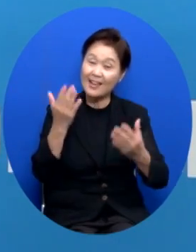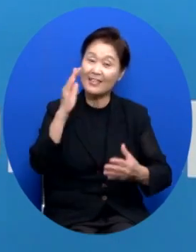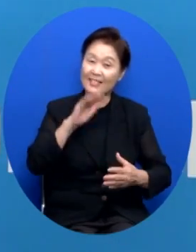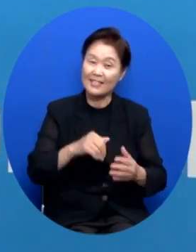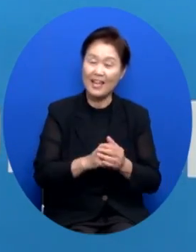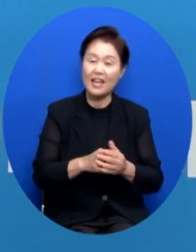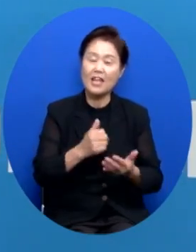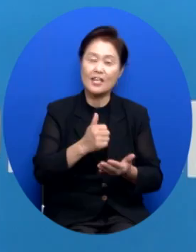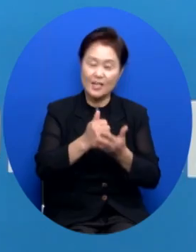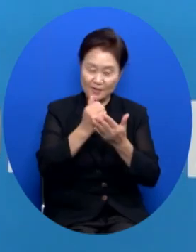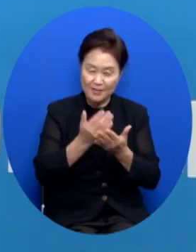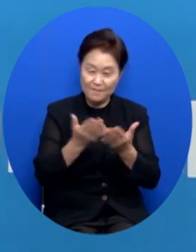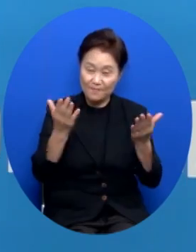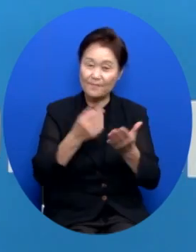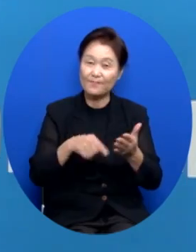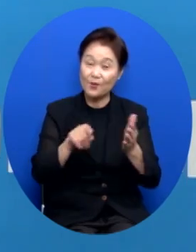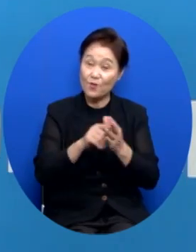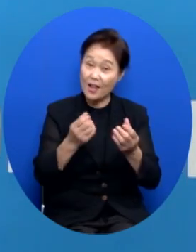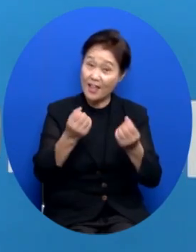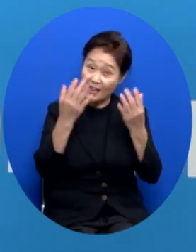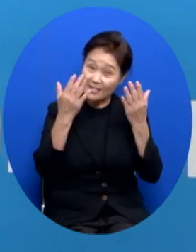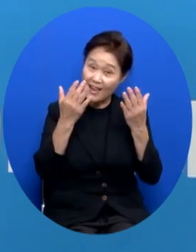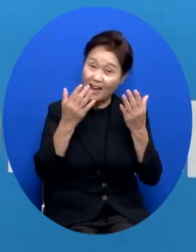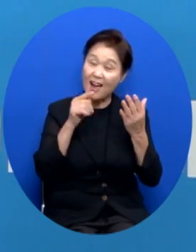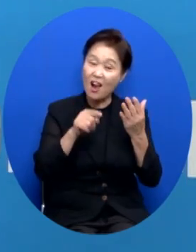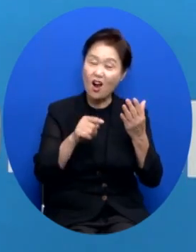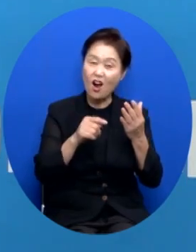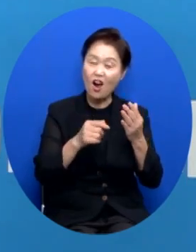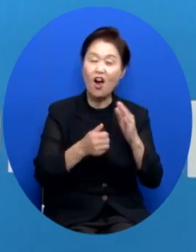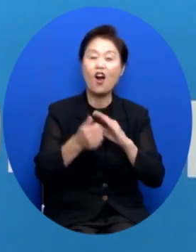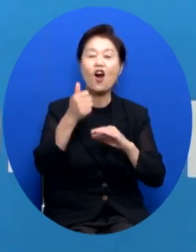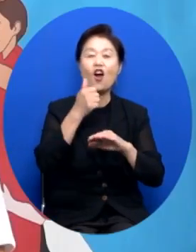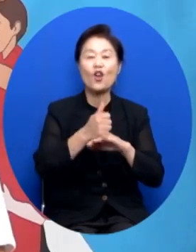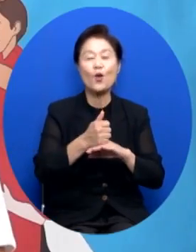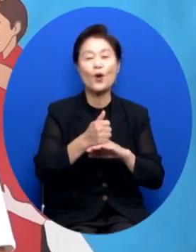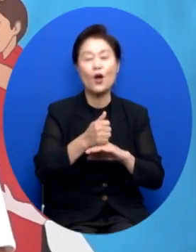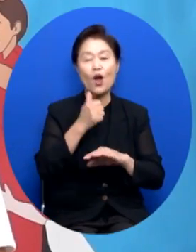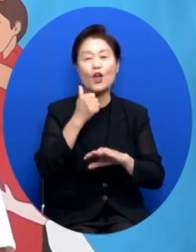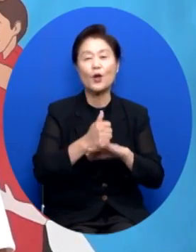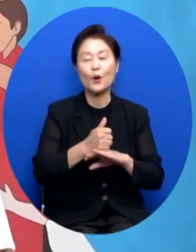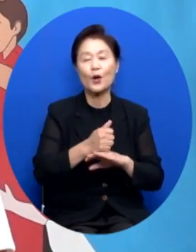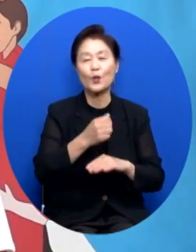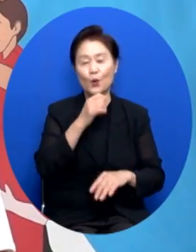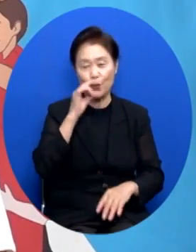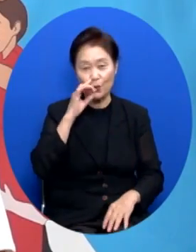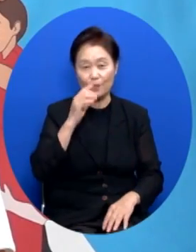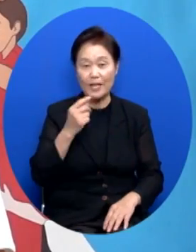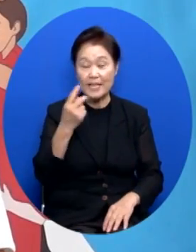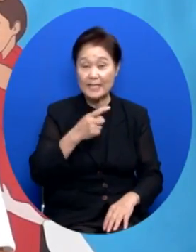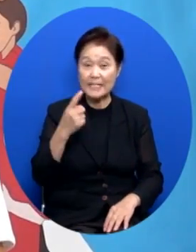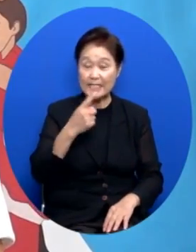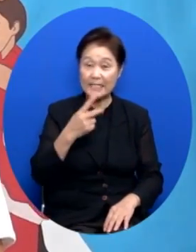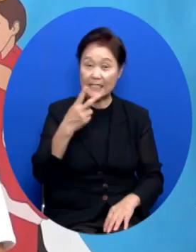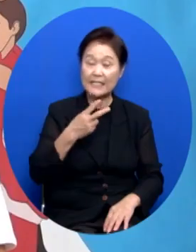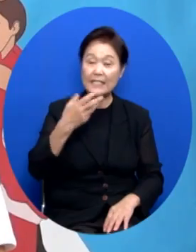또 섬김과 나눔을 위한 행사인 만큼 성과도 궁금합니다. 네, 2019년에 처음 시작한